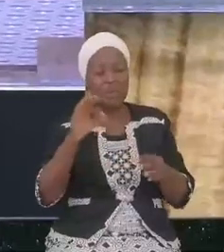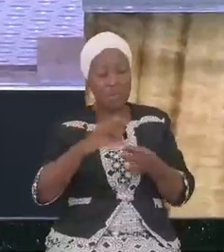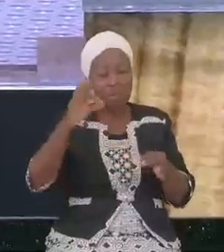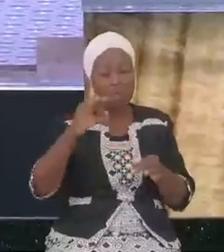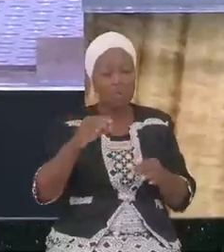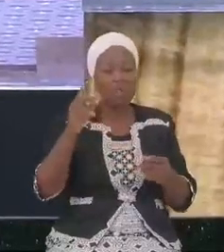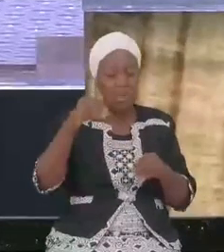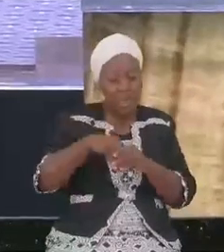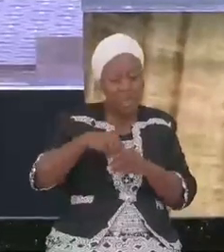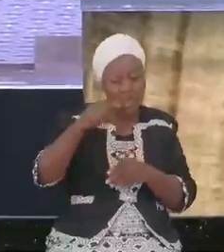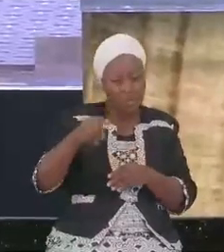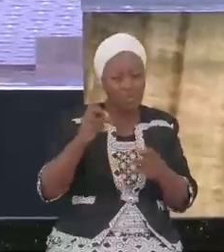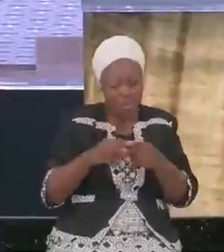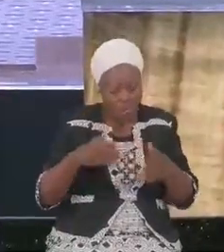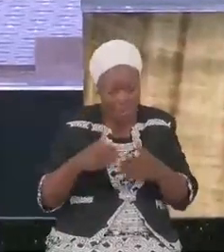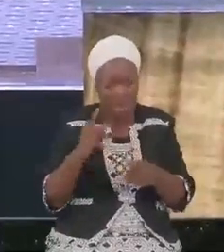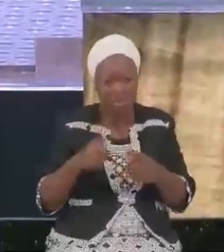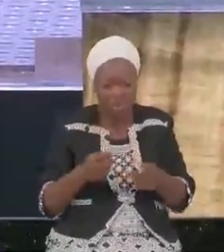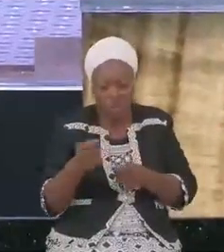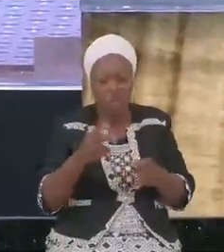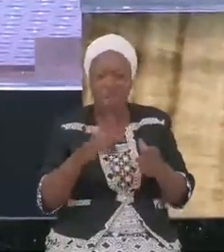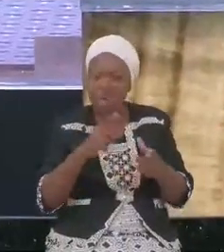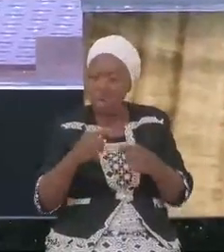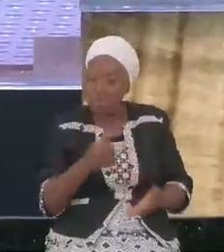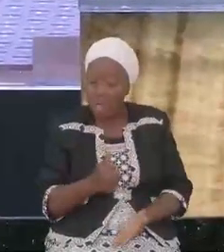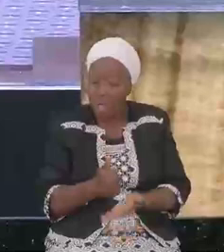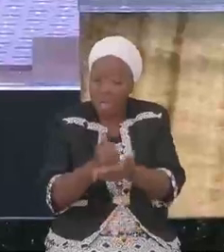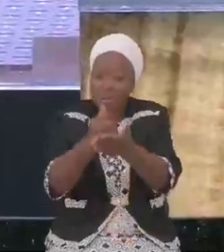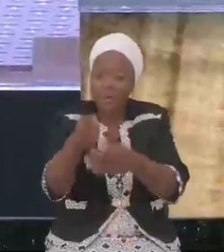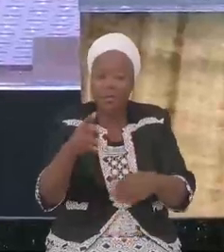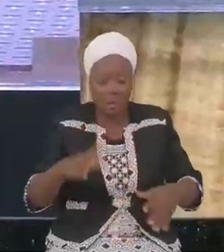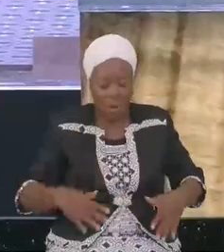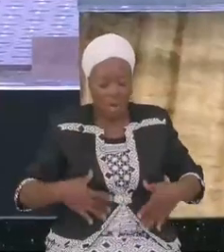pour vous contrôler, pour vous aider à mener la vie de justice.